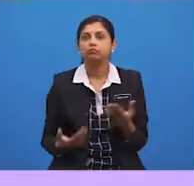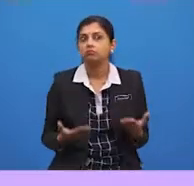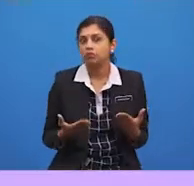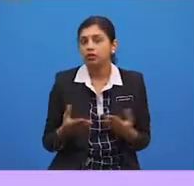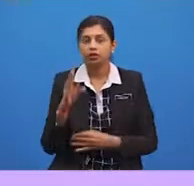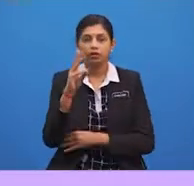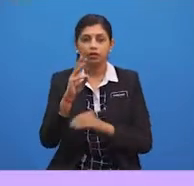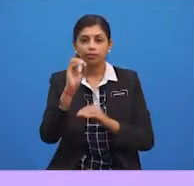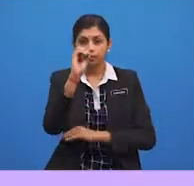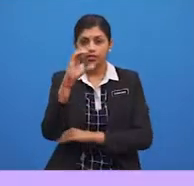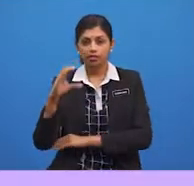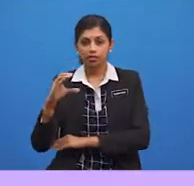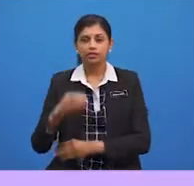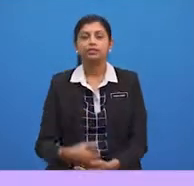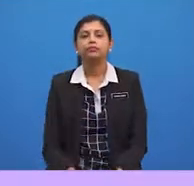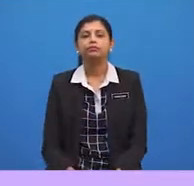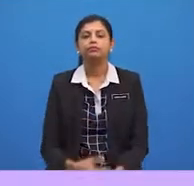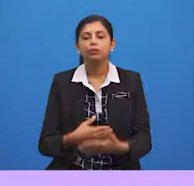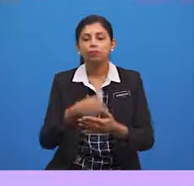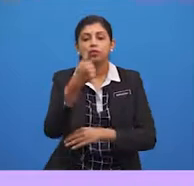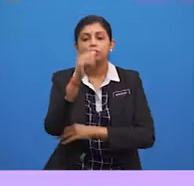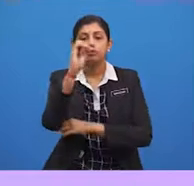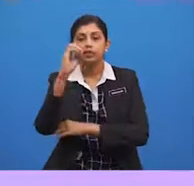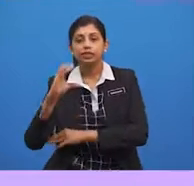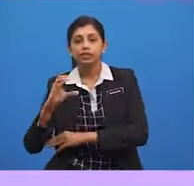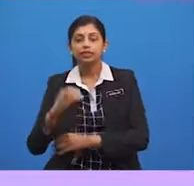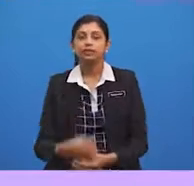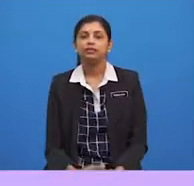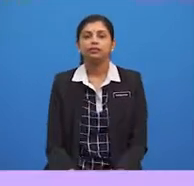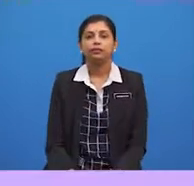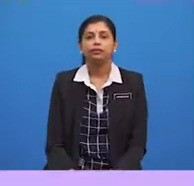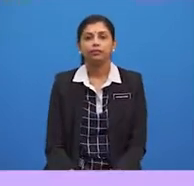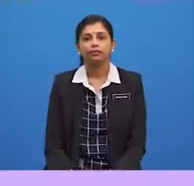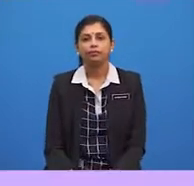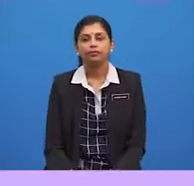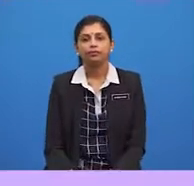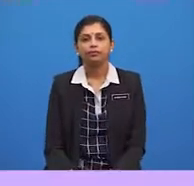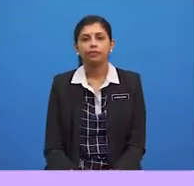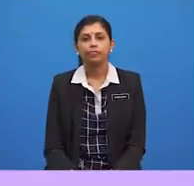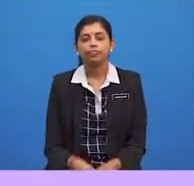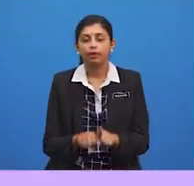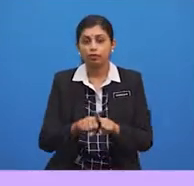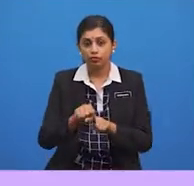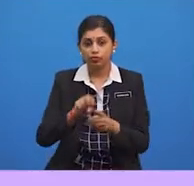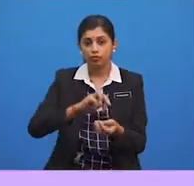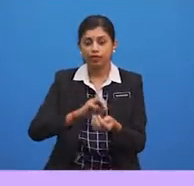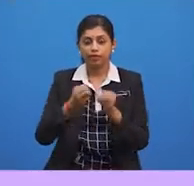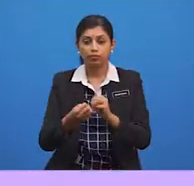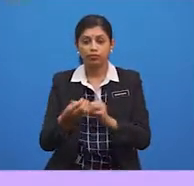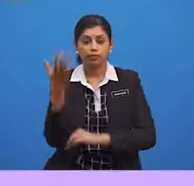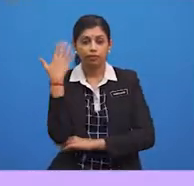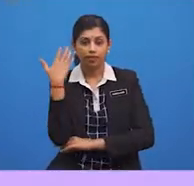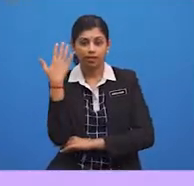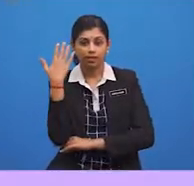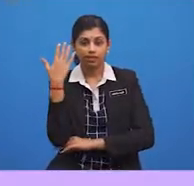6 darjah Celsius hingga 10 darjah Celsius. Suhu pada musim panas di kawasan iklim